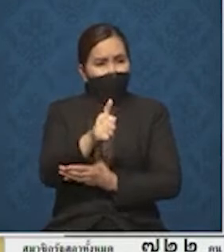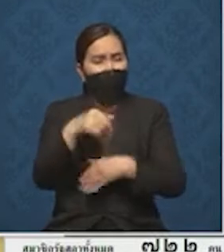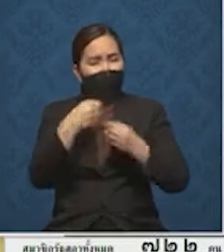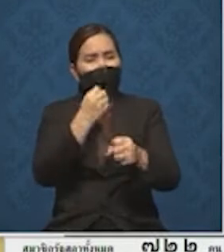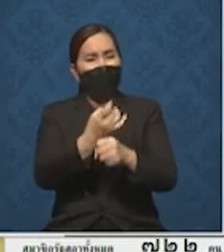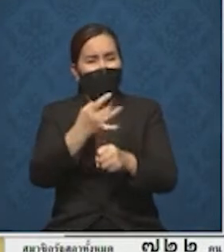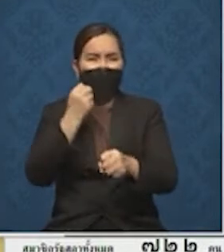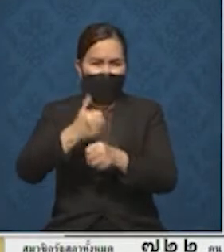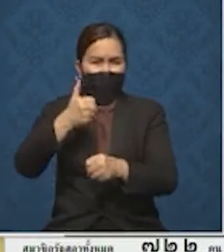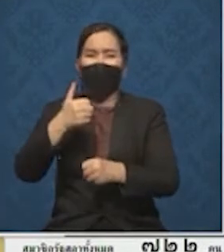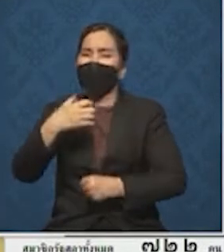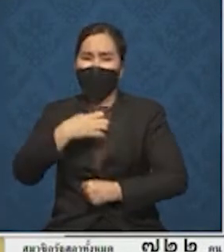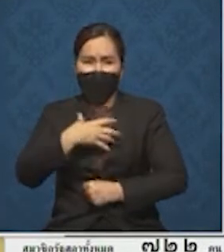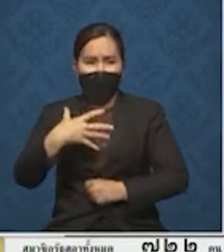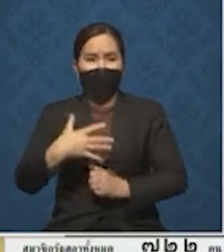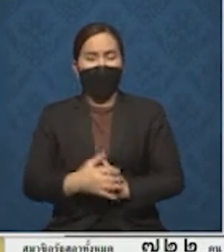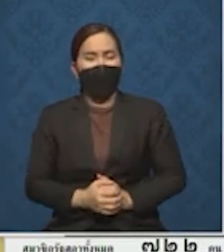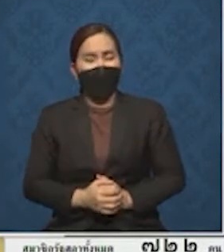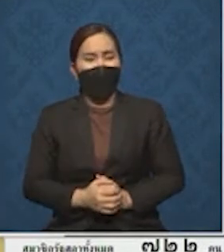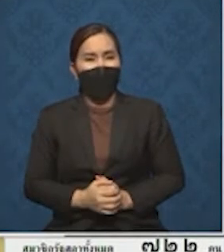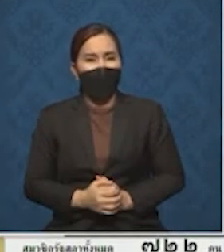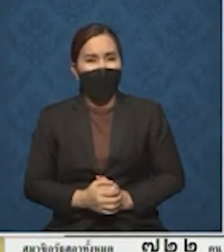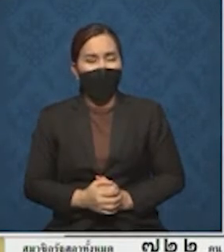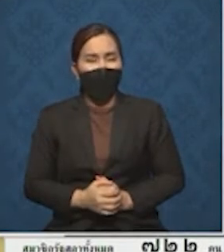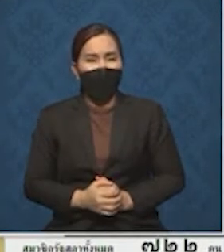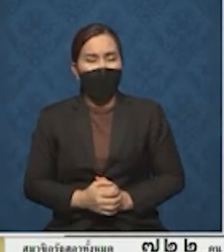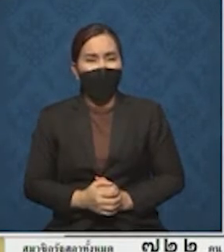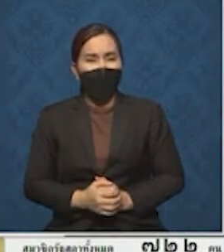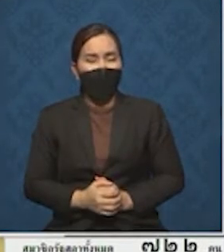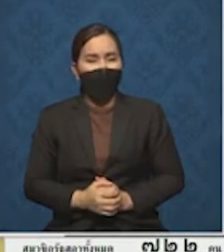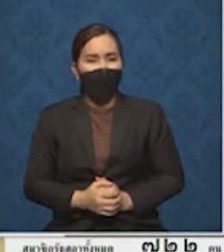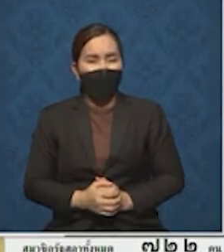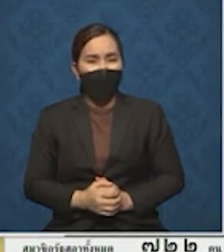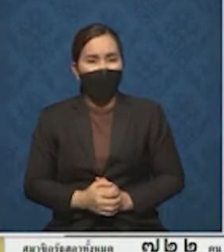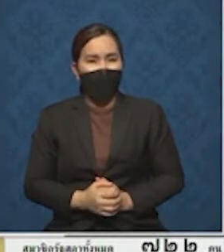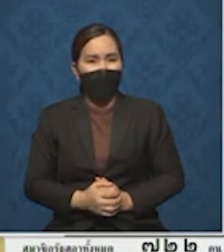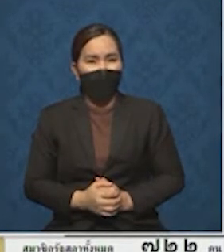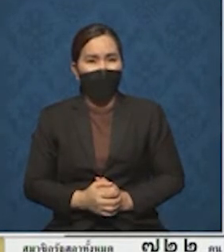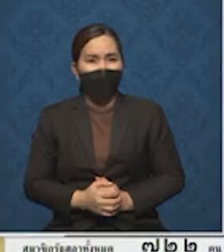ลิจกละการของพักตามที่ประสงของตนเพี่ losing thoseใ